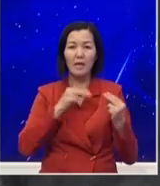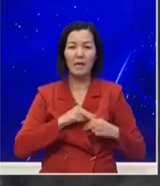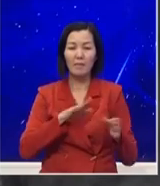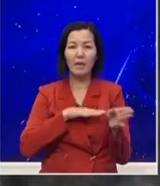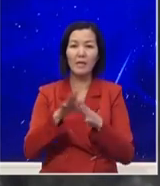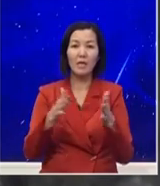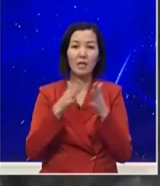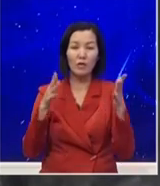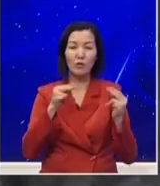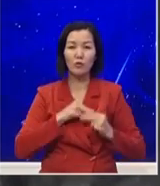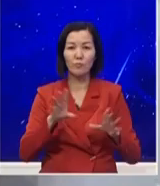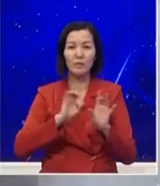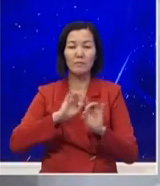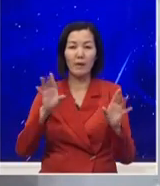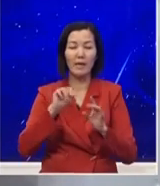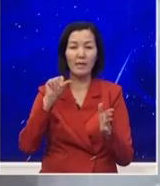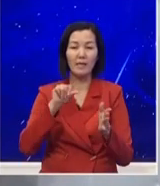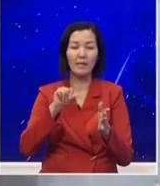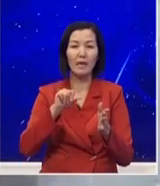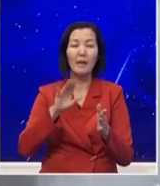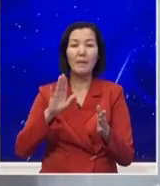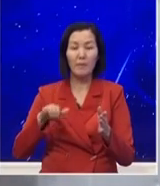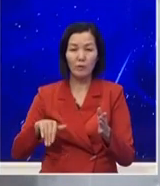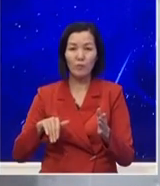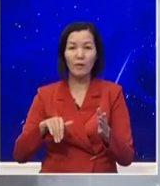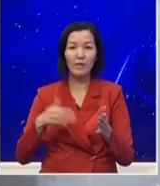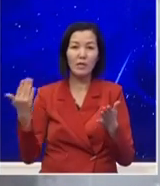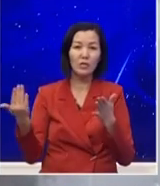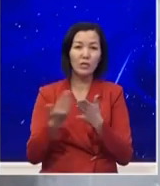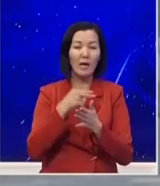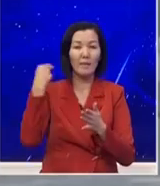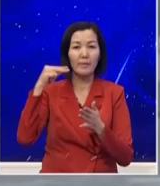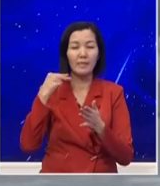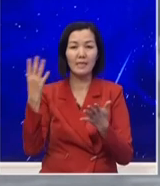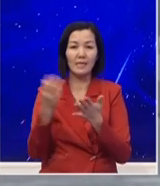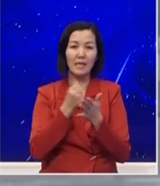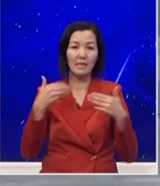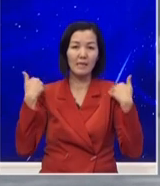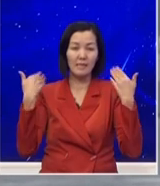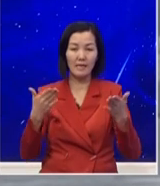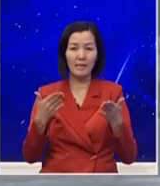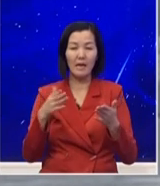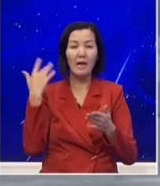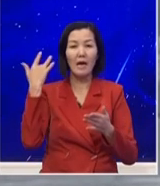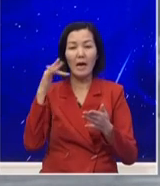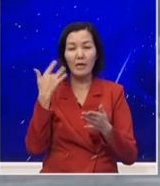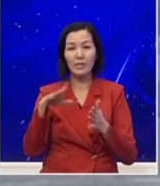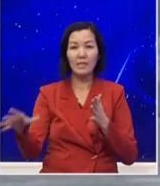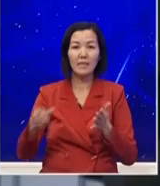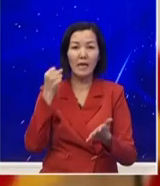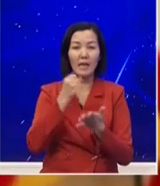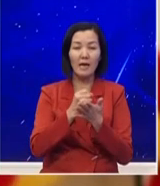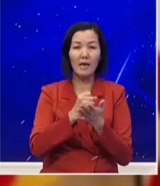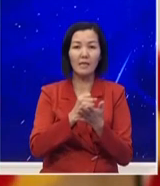атқарылған ауқымды жұмыстарын баяндады. Сөз соңында Ағыйдың жаңа башысына сәттілік тіледі. Айта кетейік, АКШ-тың сайланған президенті